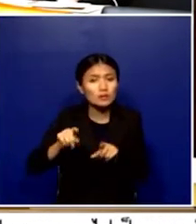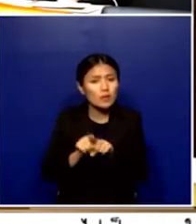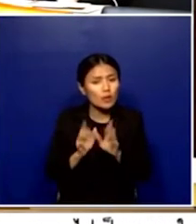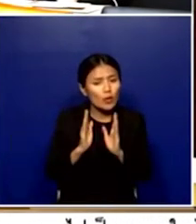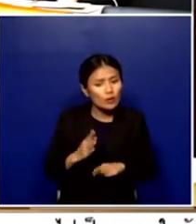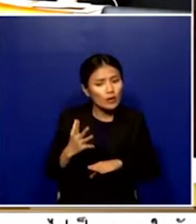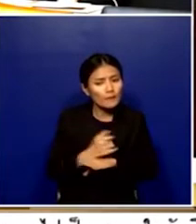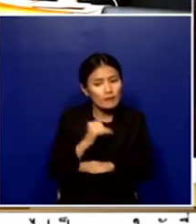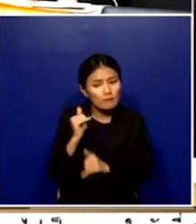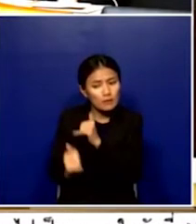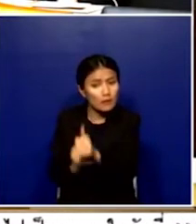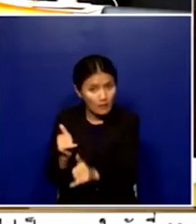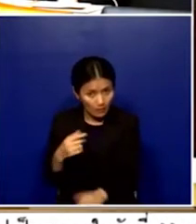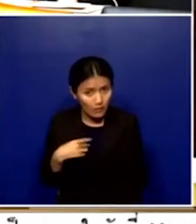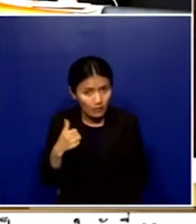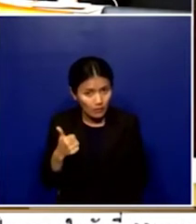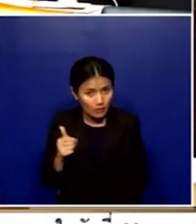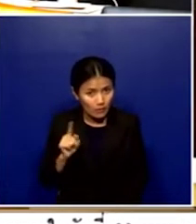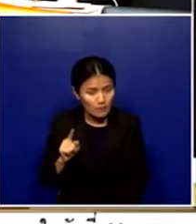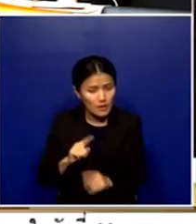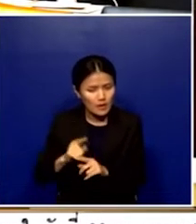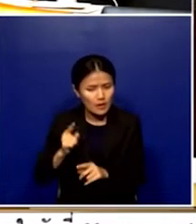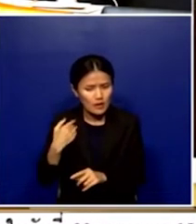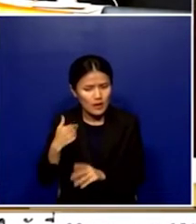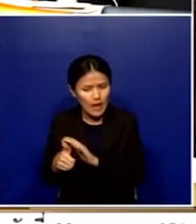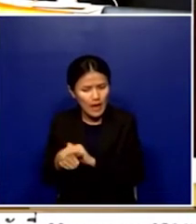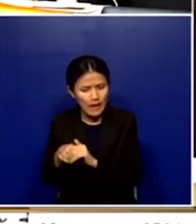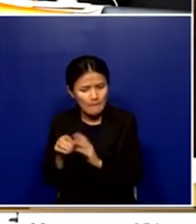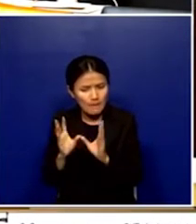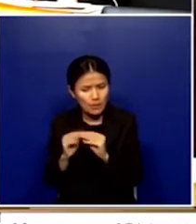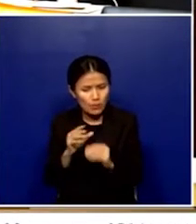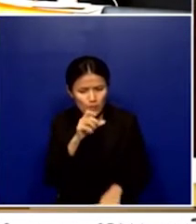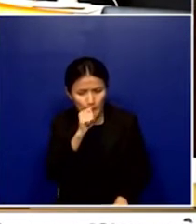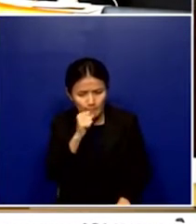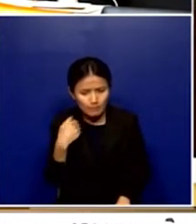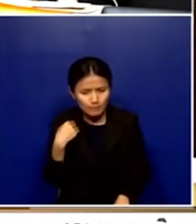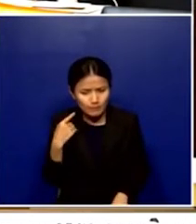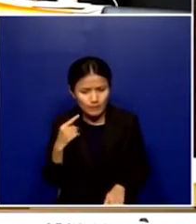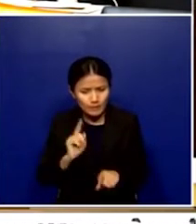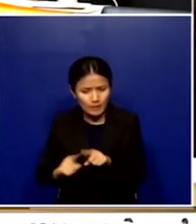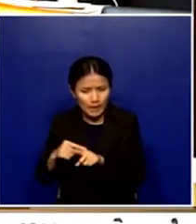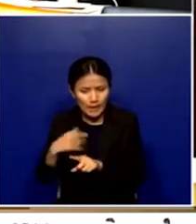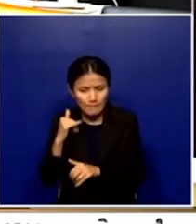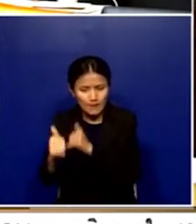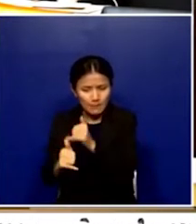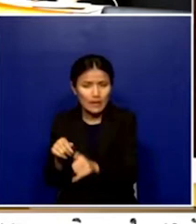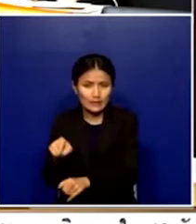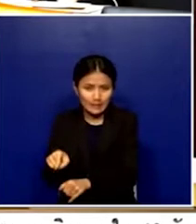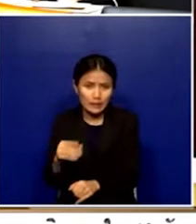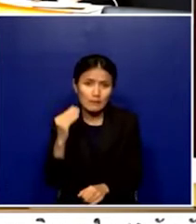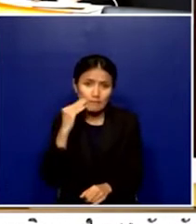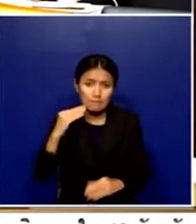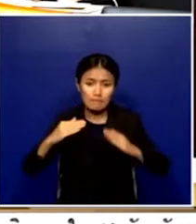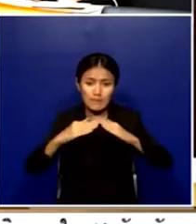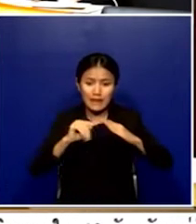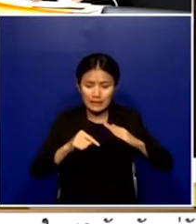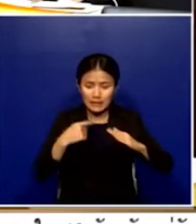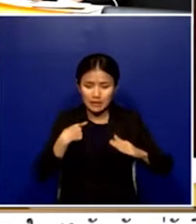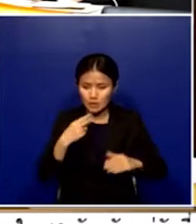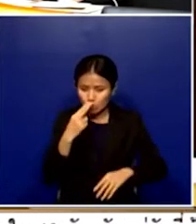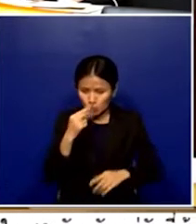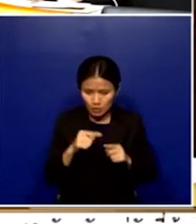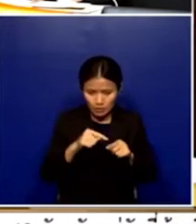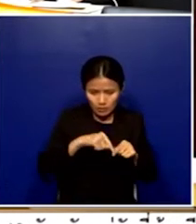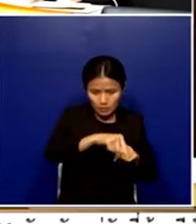เป็นที่ประชุมรับมาตลอดในชวทมีวธกิจบ้านหลังนี้วดระยะก่อนก่อสรางว่า